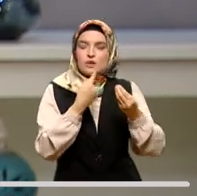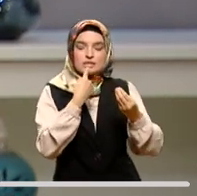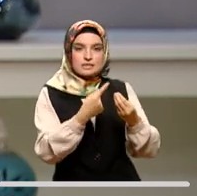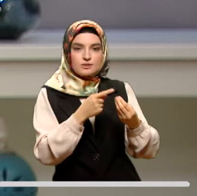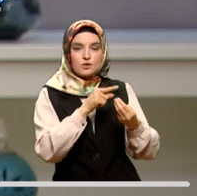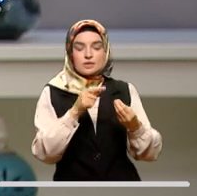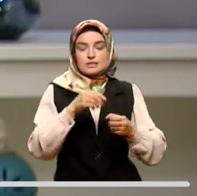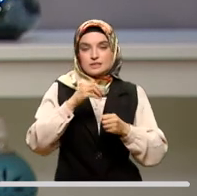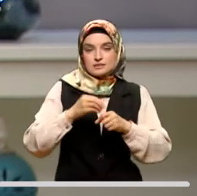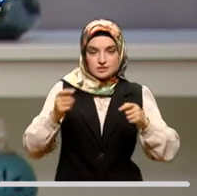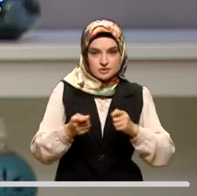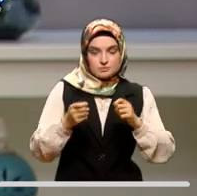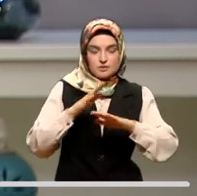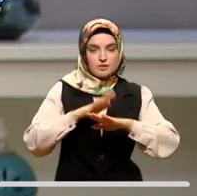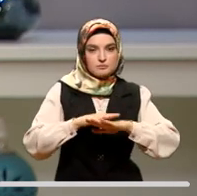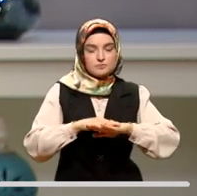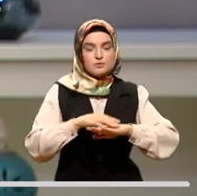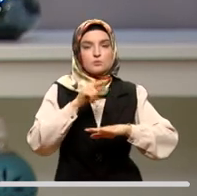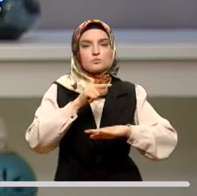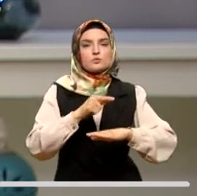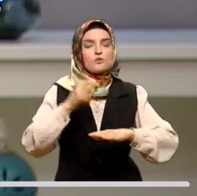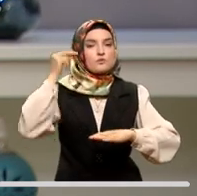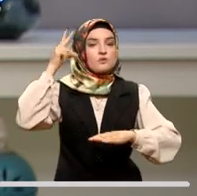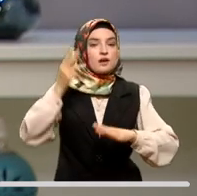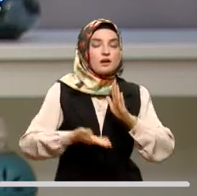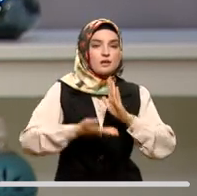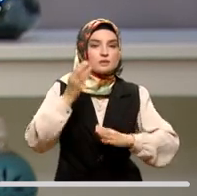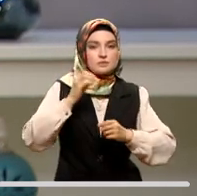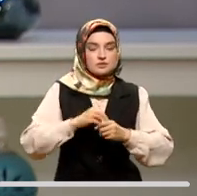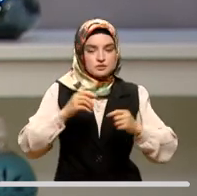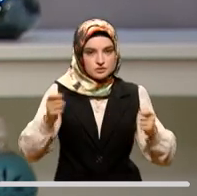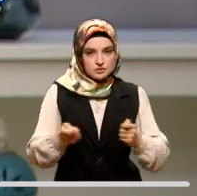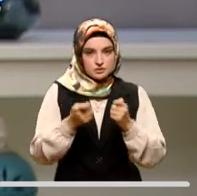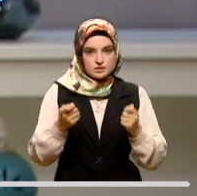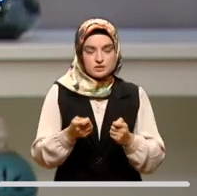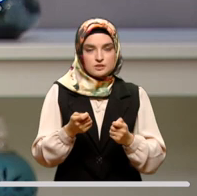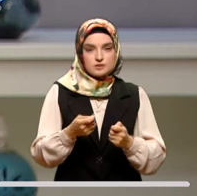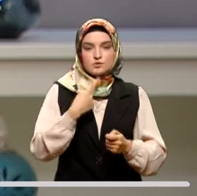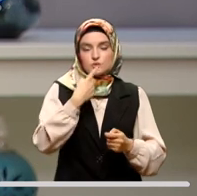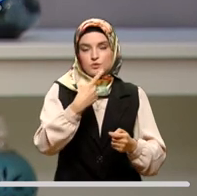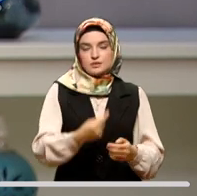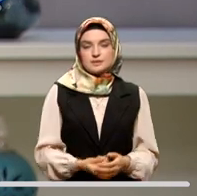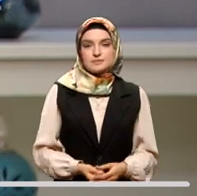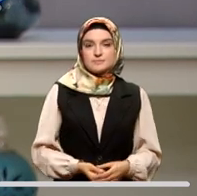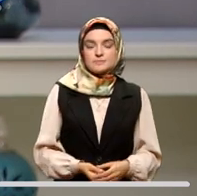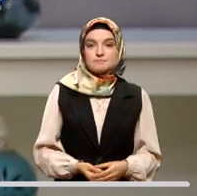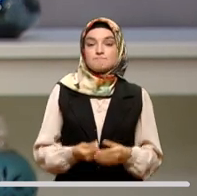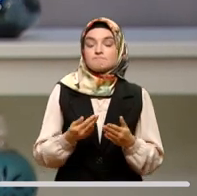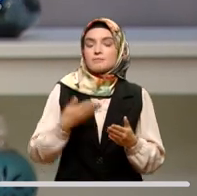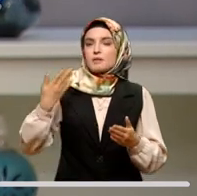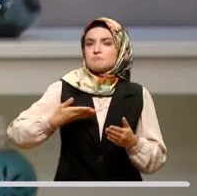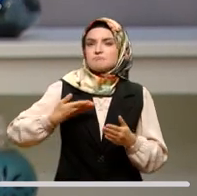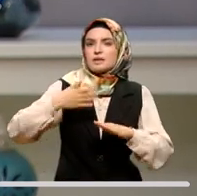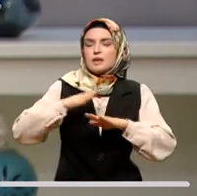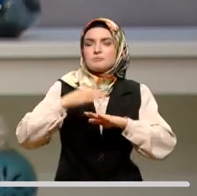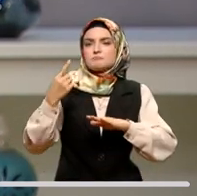ama bilirlerini ve farkındalığı artırmak için de bu yıl biraz daha uğraş vereceğinizi, emek harcayacağınızı ilettiniz hocam. Peki merak ettiğimiz bir şey